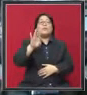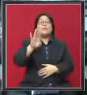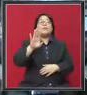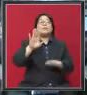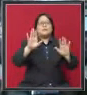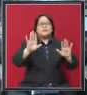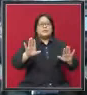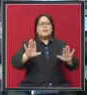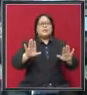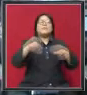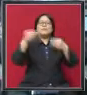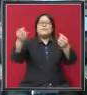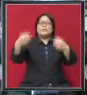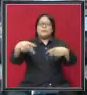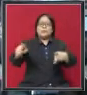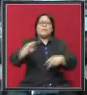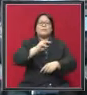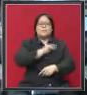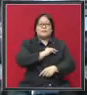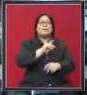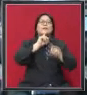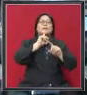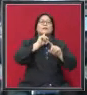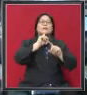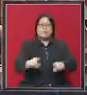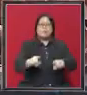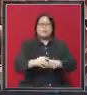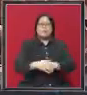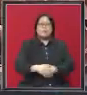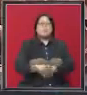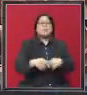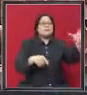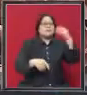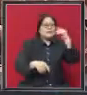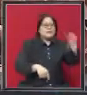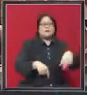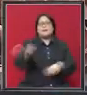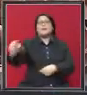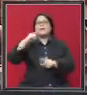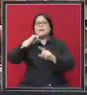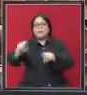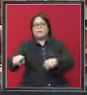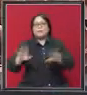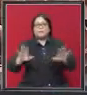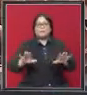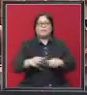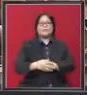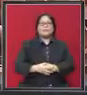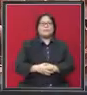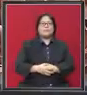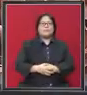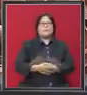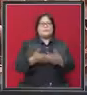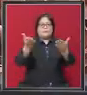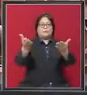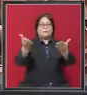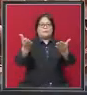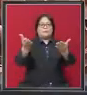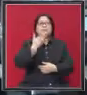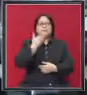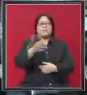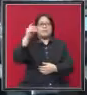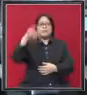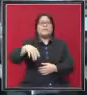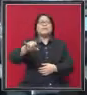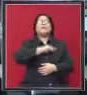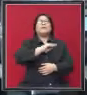Berhormat kena bagi peluang kepada menteri untuk menjawab. Sebelah sini cakap, sebelah sini jawab, ya. Silakan. Terima kasih